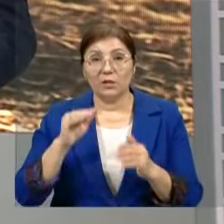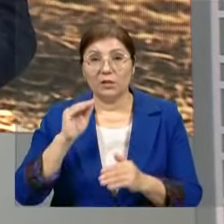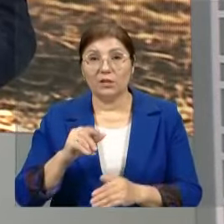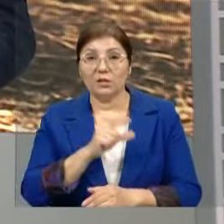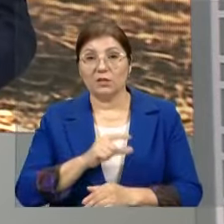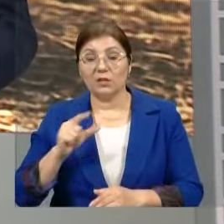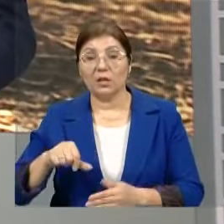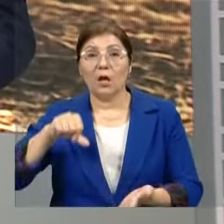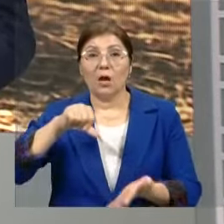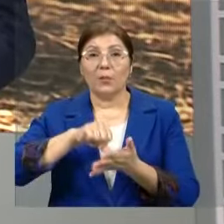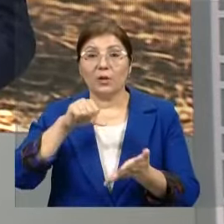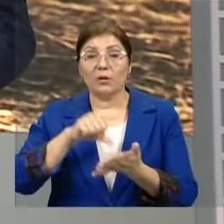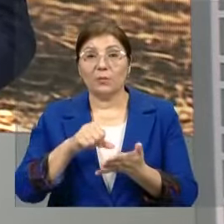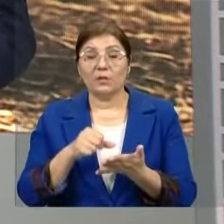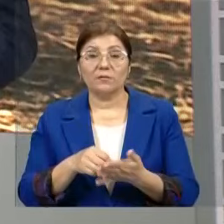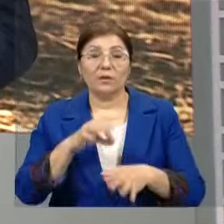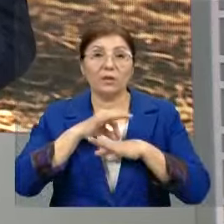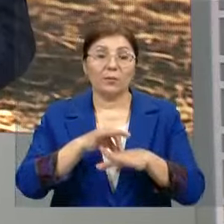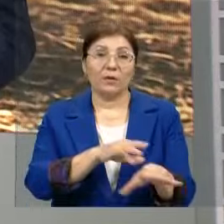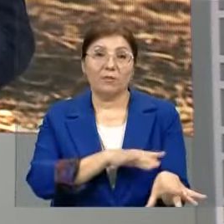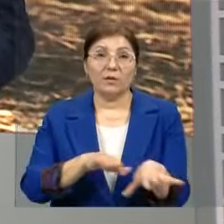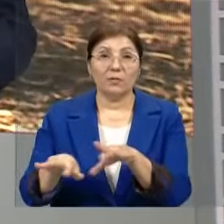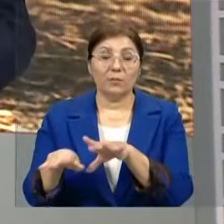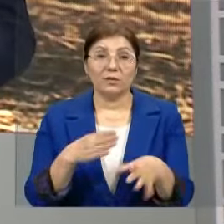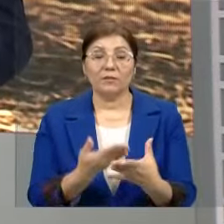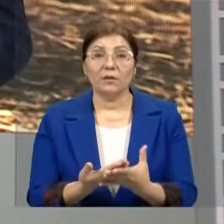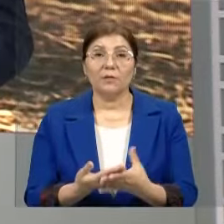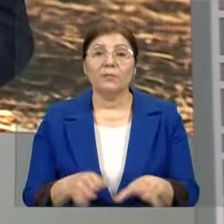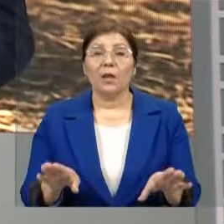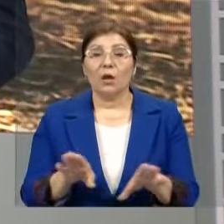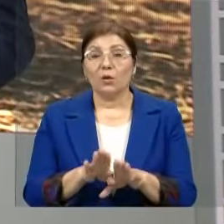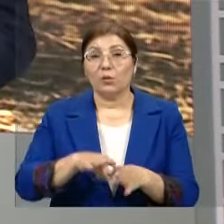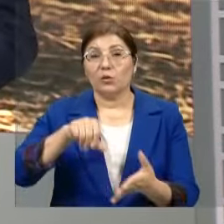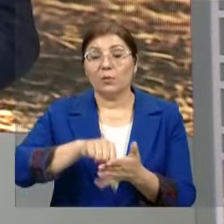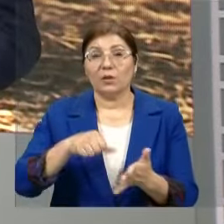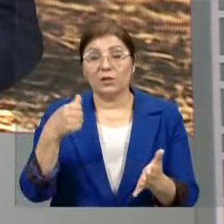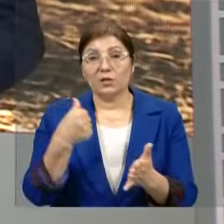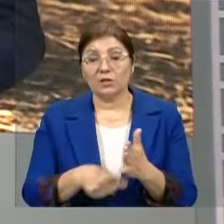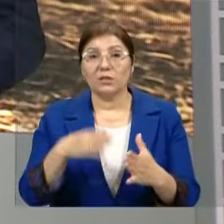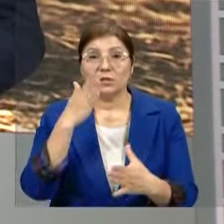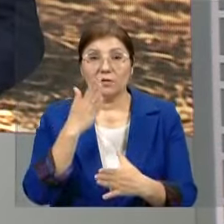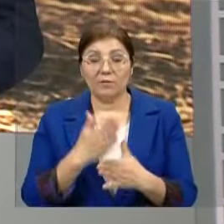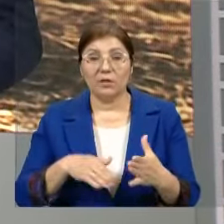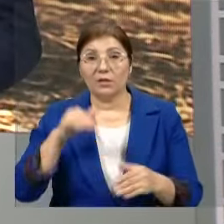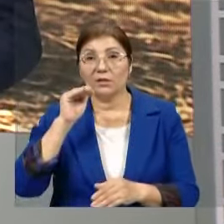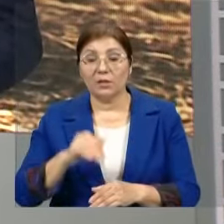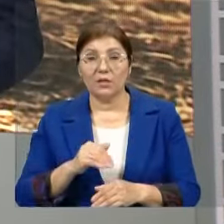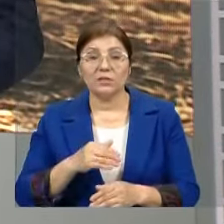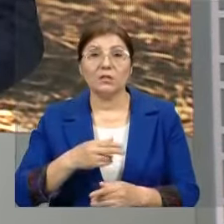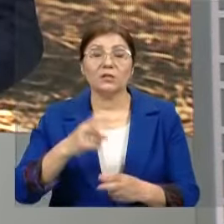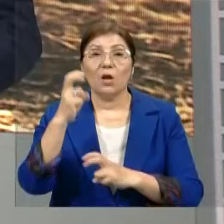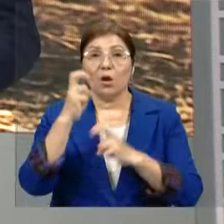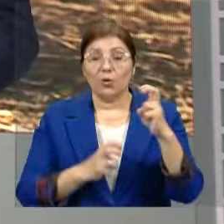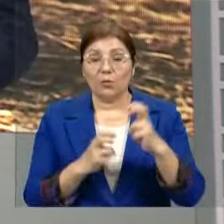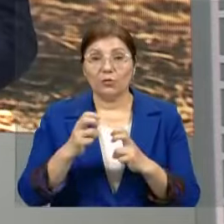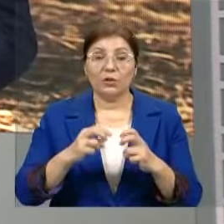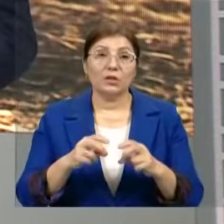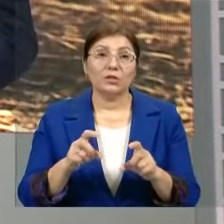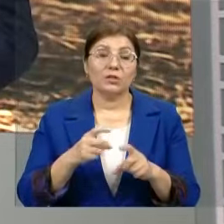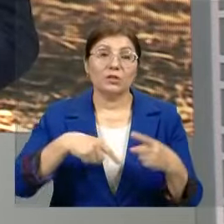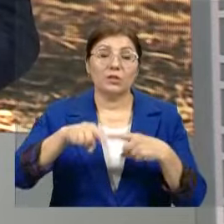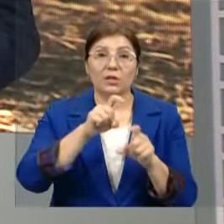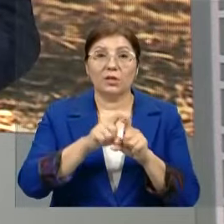жителей приняли участие в проводимых мероприятиях. Не остались в стороне и более 6,5 тысяч учреждений и предприятий. В рамках очередного